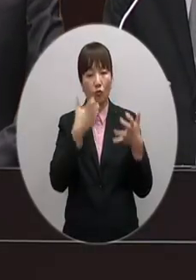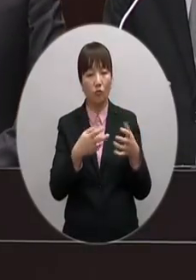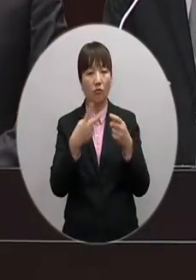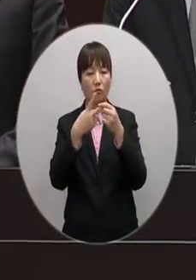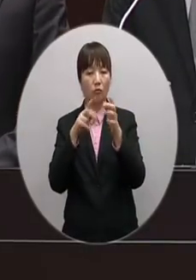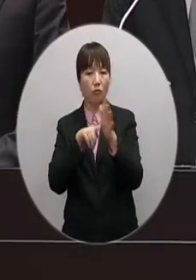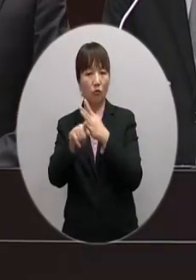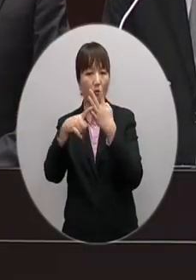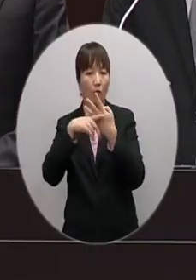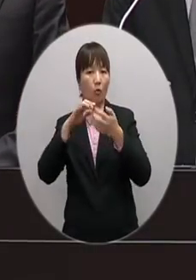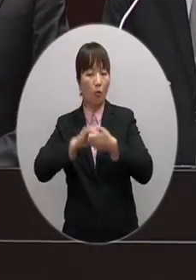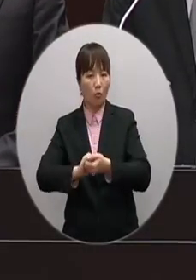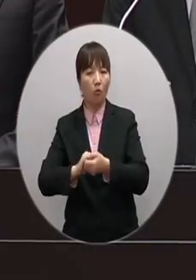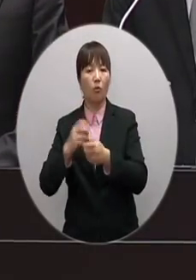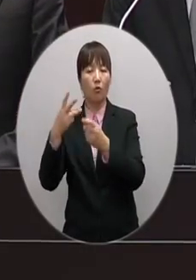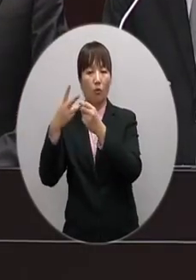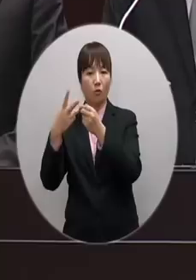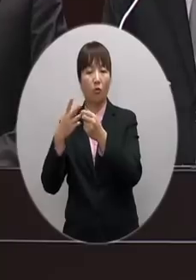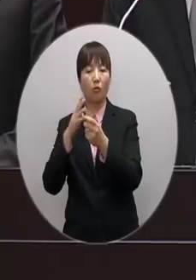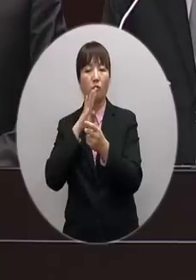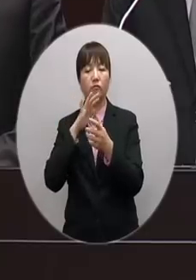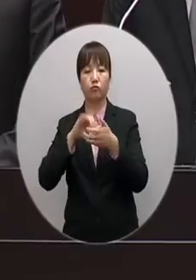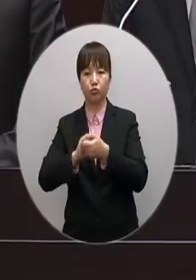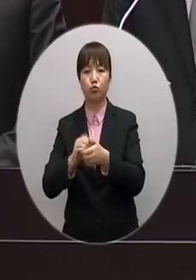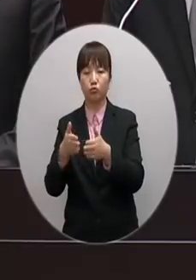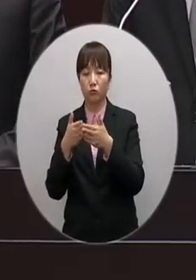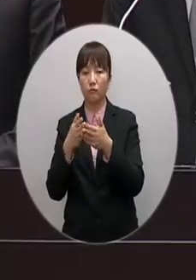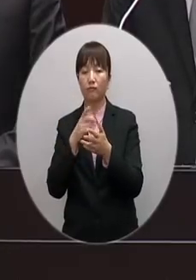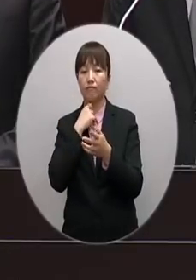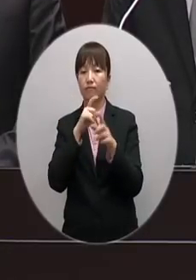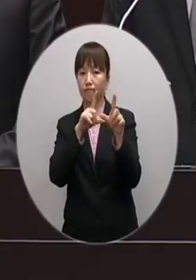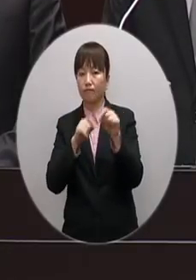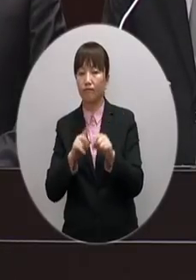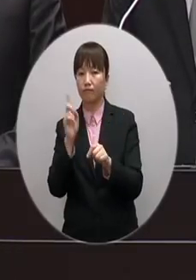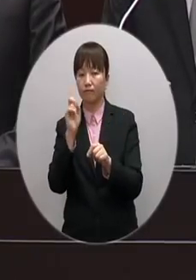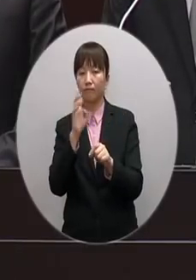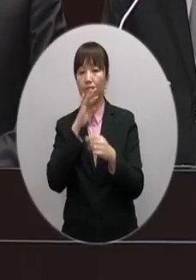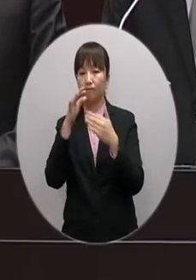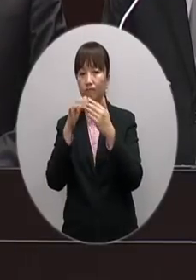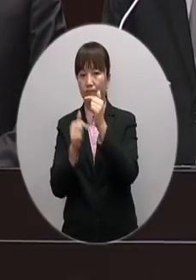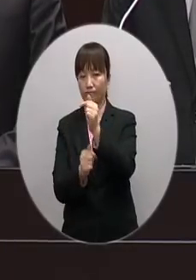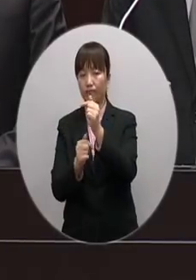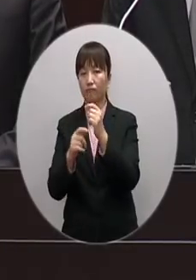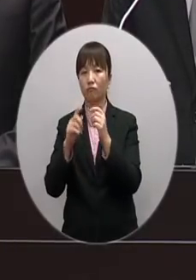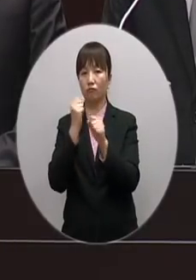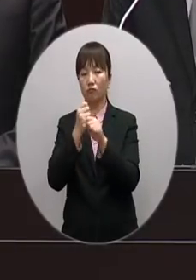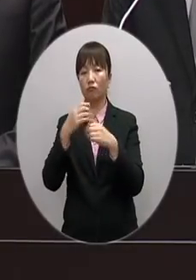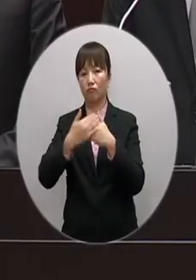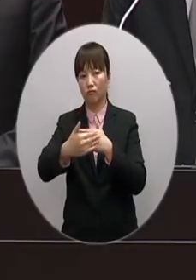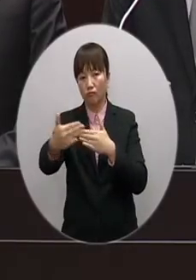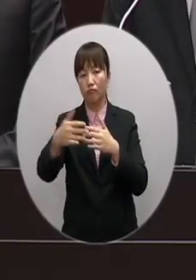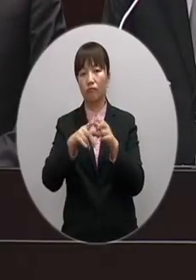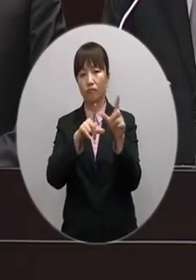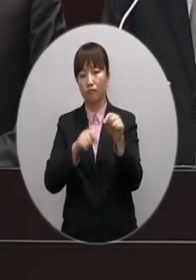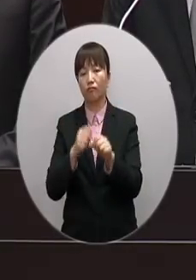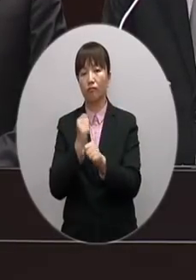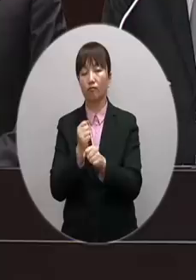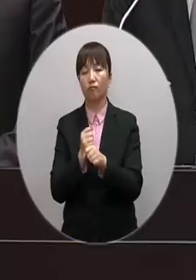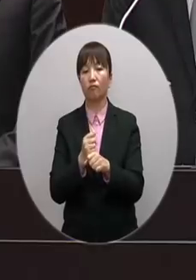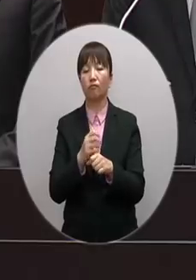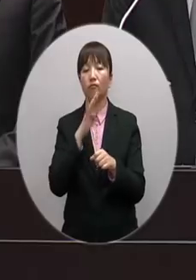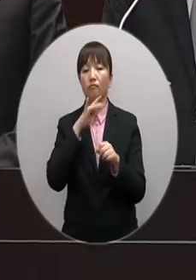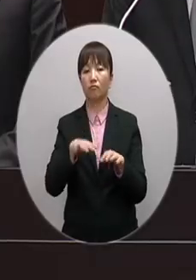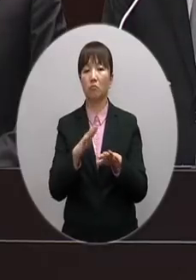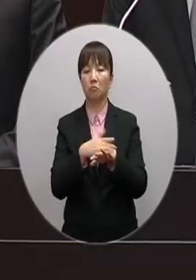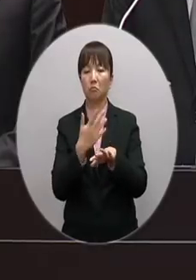呢由专业决定，那第三个呢一定要根据标准作业流程来进行。那我